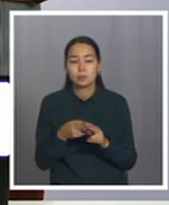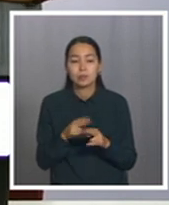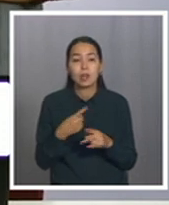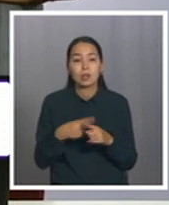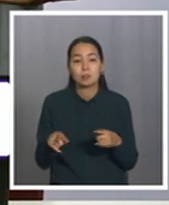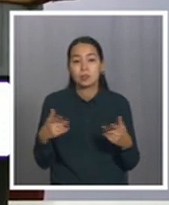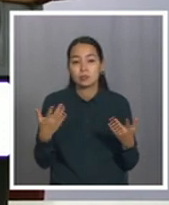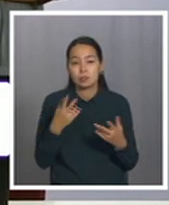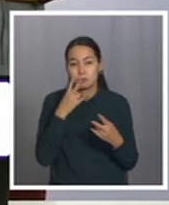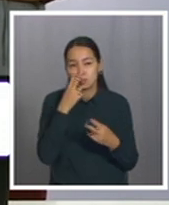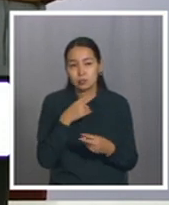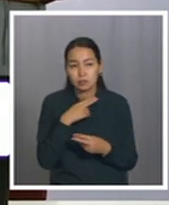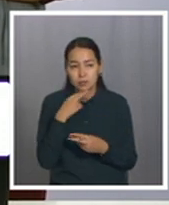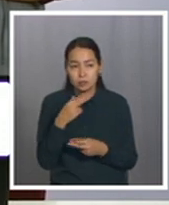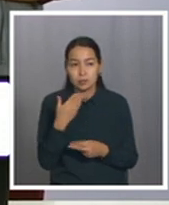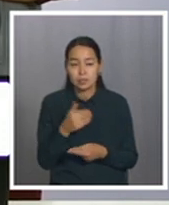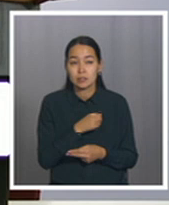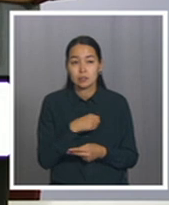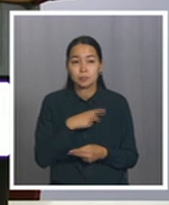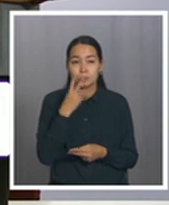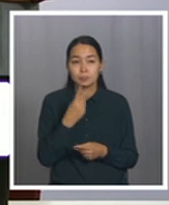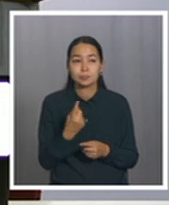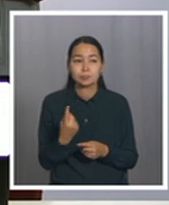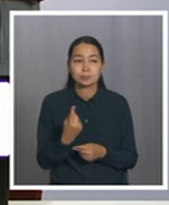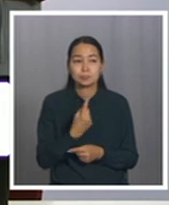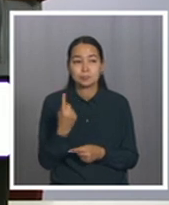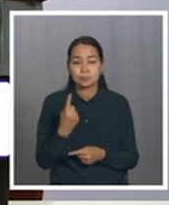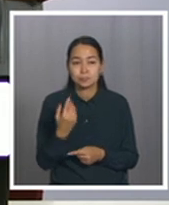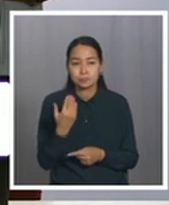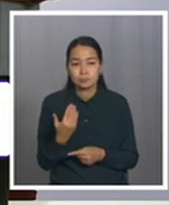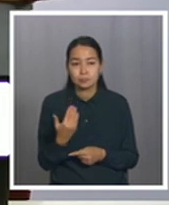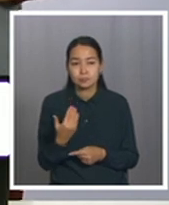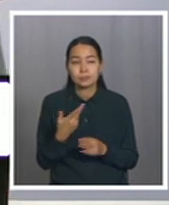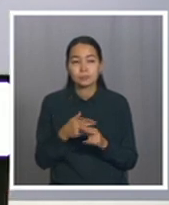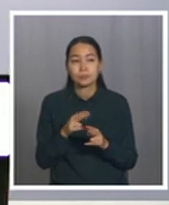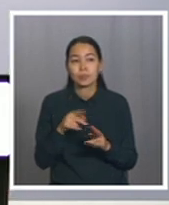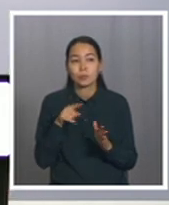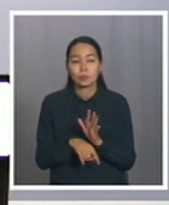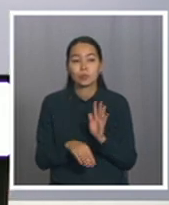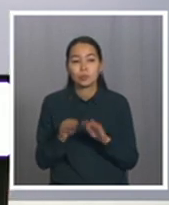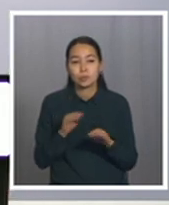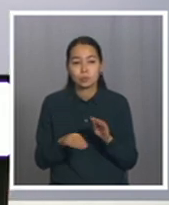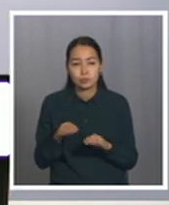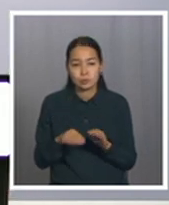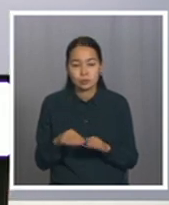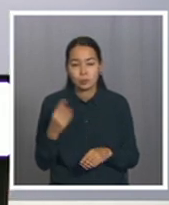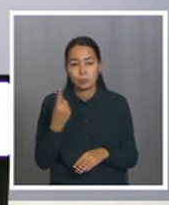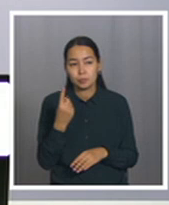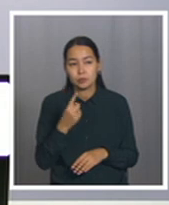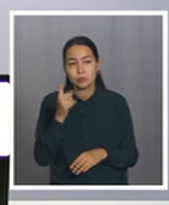аударайык. Өздөрүңүз көрүп тургандай, эң биринчи айырмашылыгы онун курулумунда. РНК молекуласы